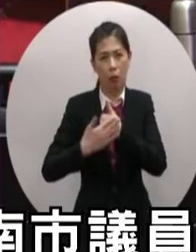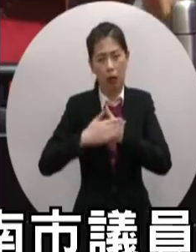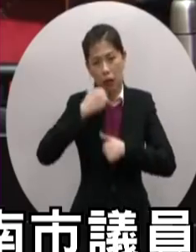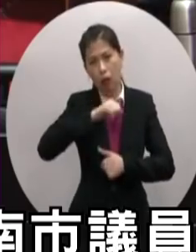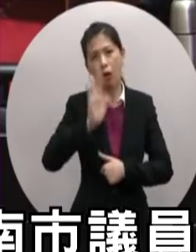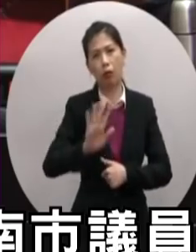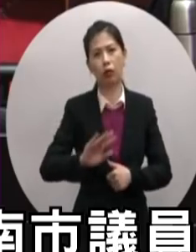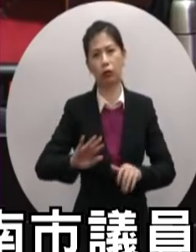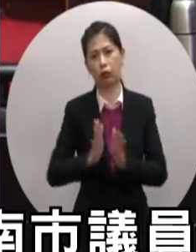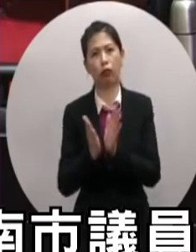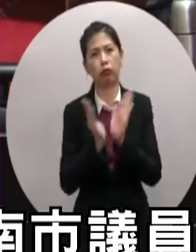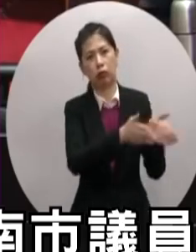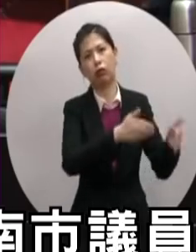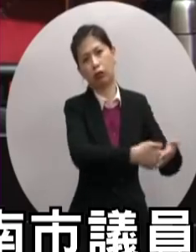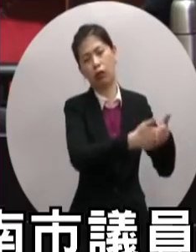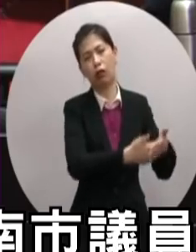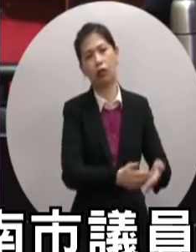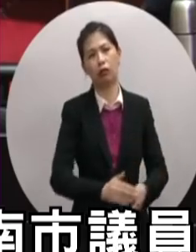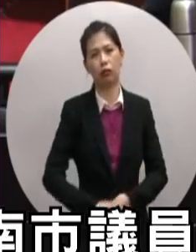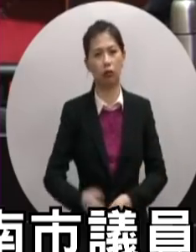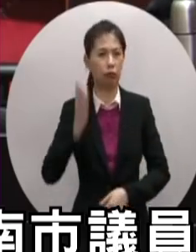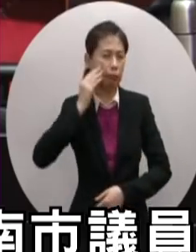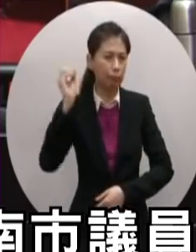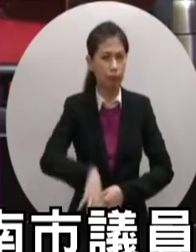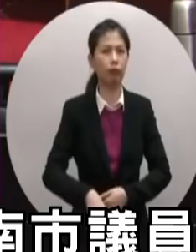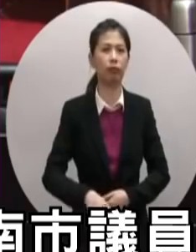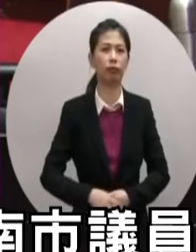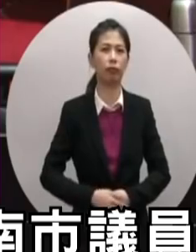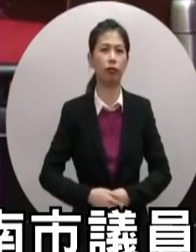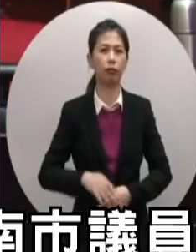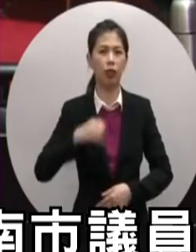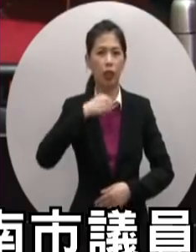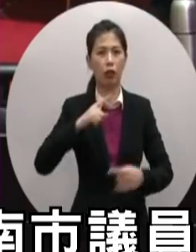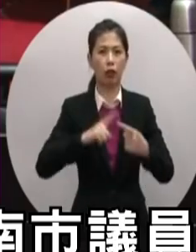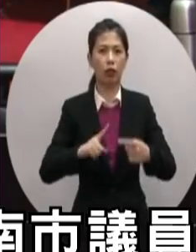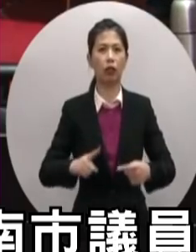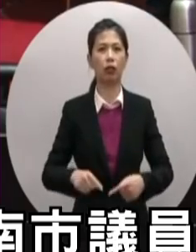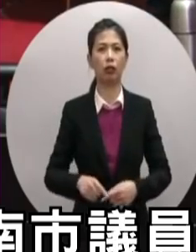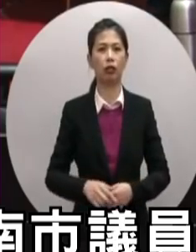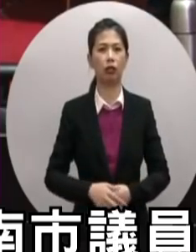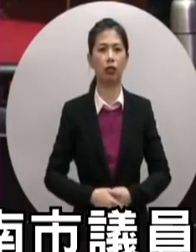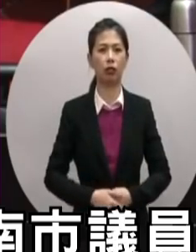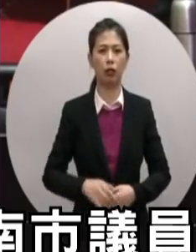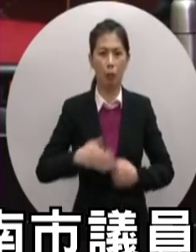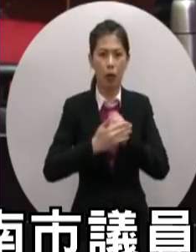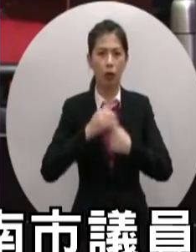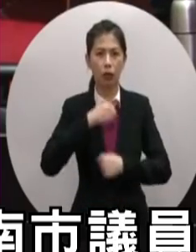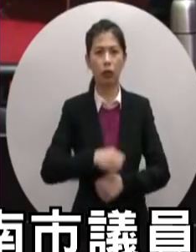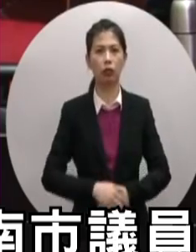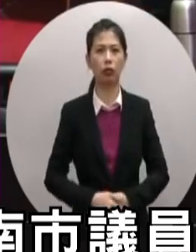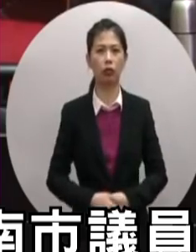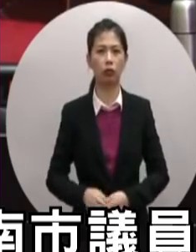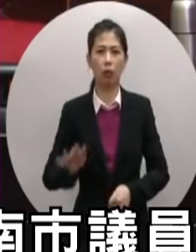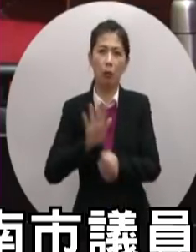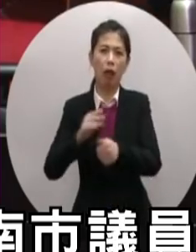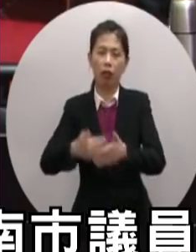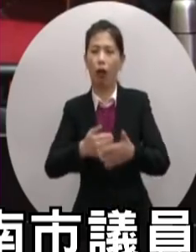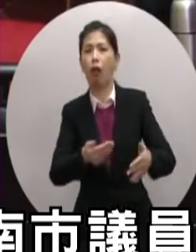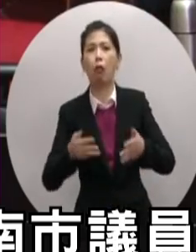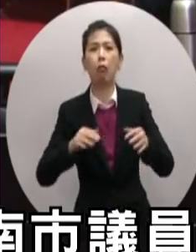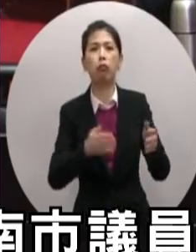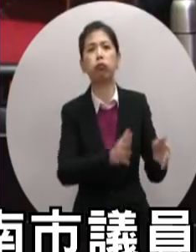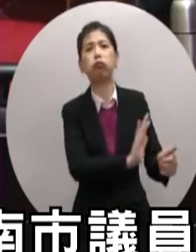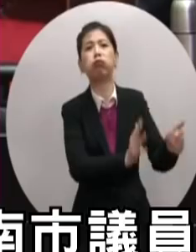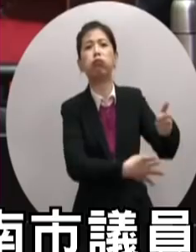济兵力，对方有偌济兵力，大家拢知影。 是。 不是兵力较侪的阮赢呢？你看今仔普丁去到遐乌